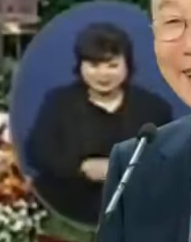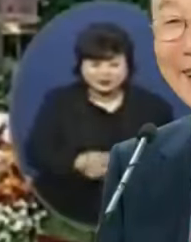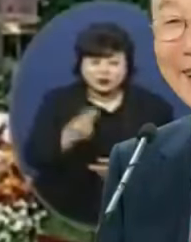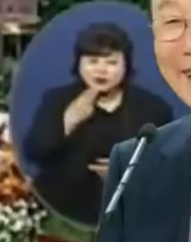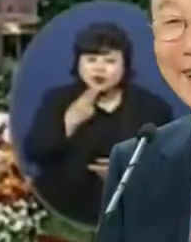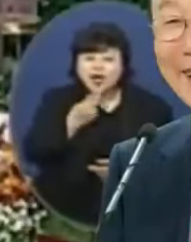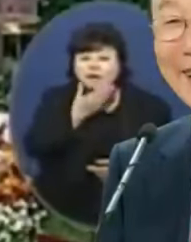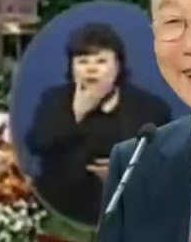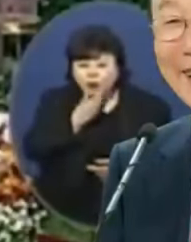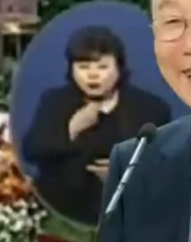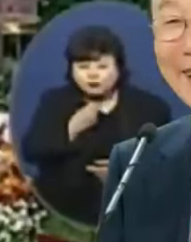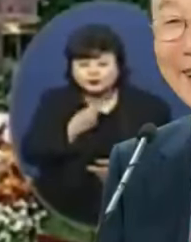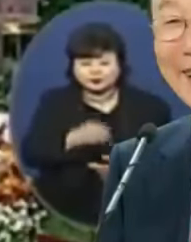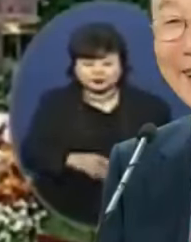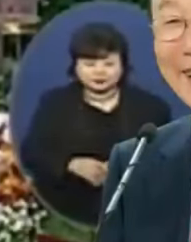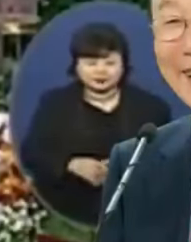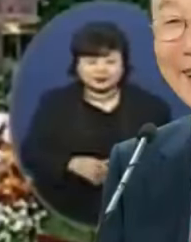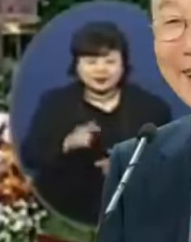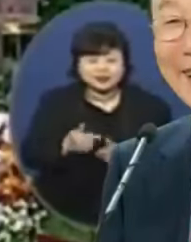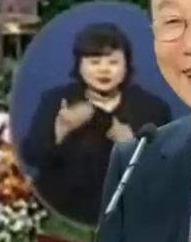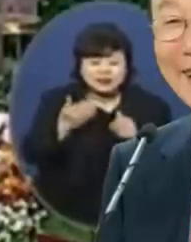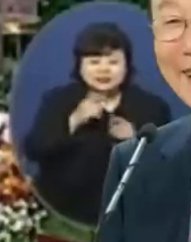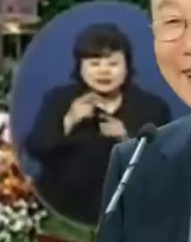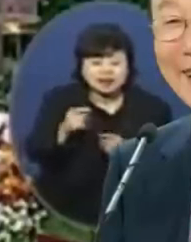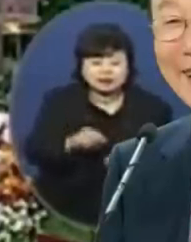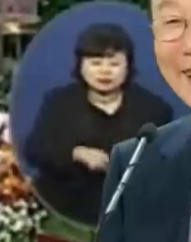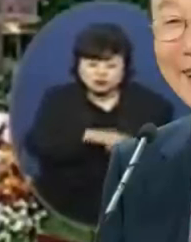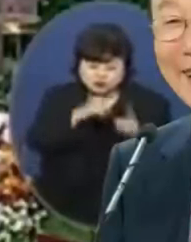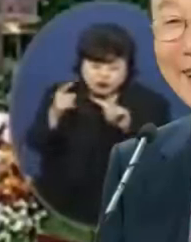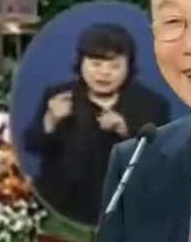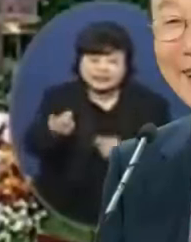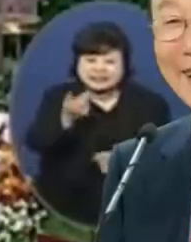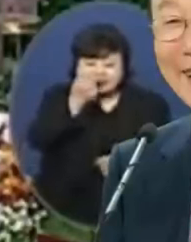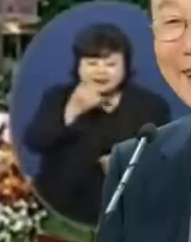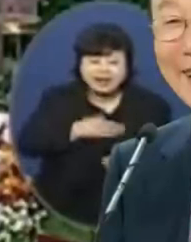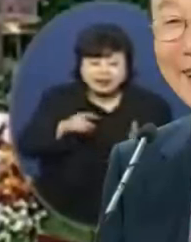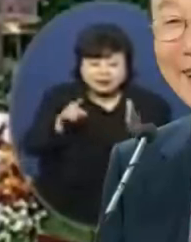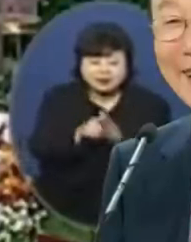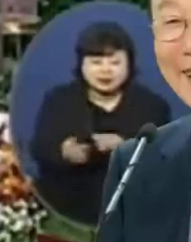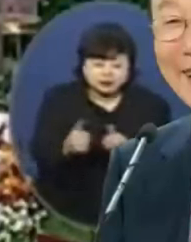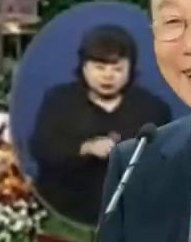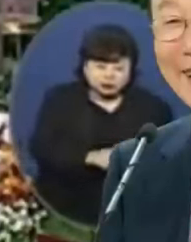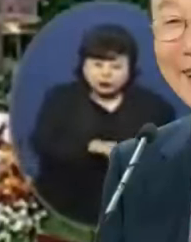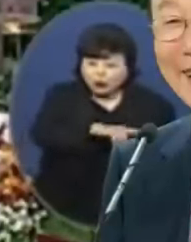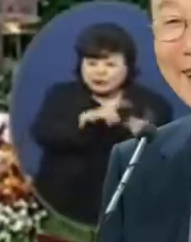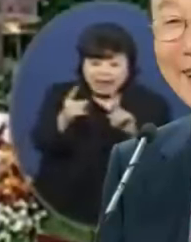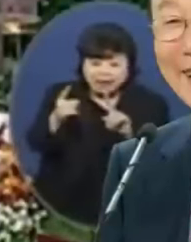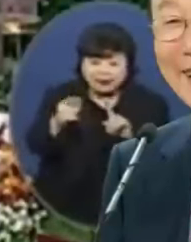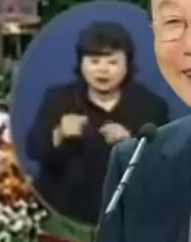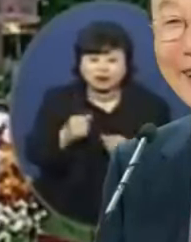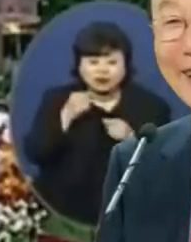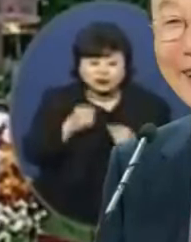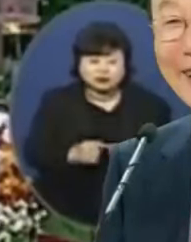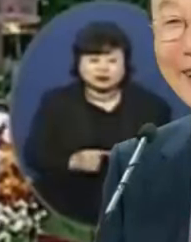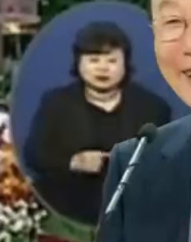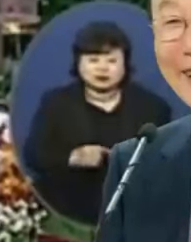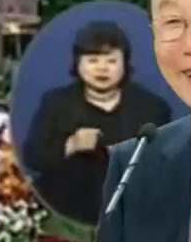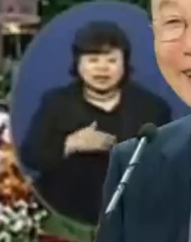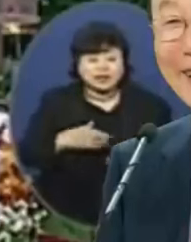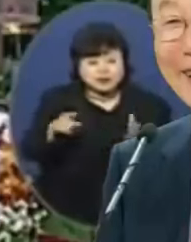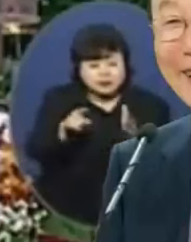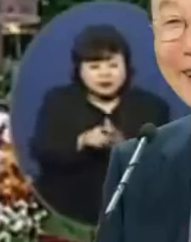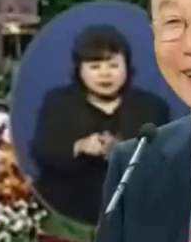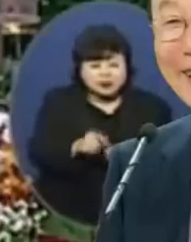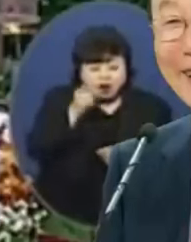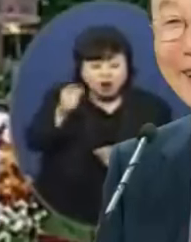요한복음 11장 25절로 26절에 예수께서 이르시되 나는 부활이요 생명이니 나를 믿는 자는 죽어도 살겠고 무릇 살아서 나를